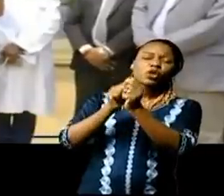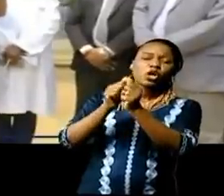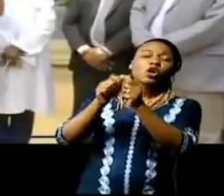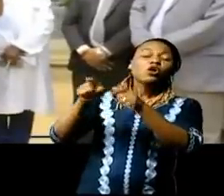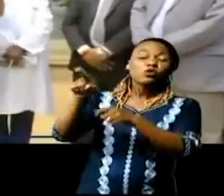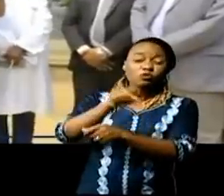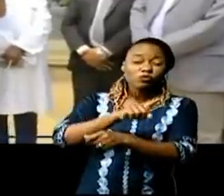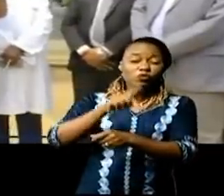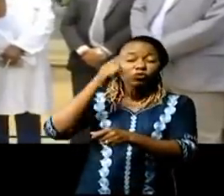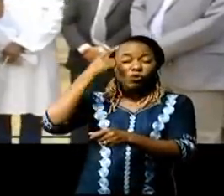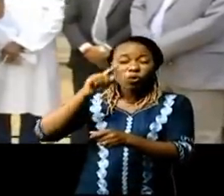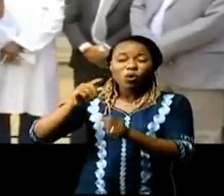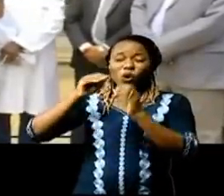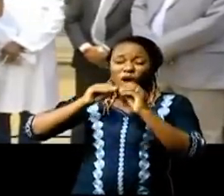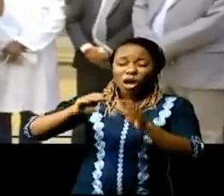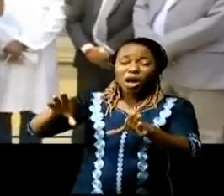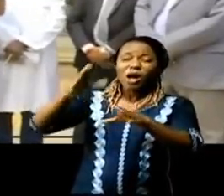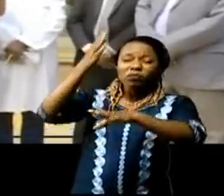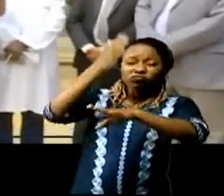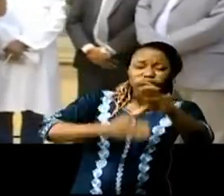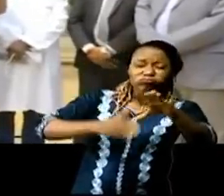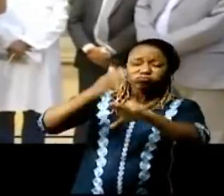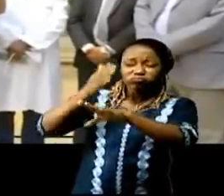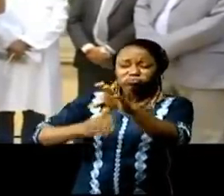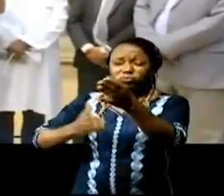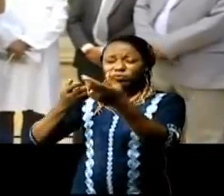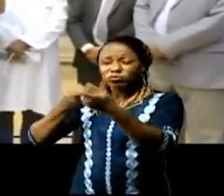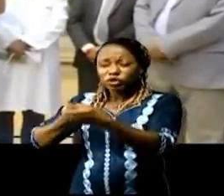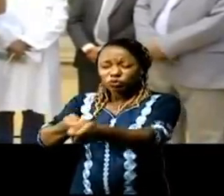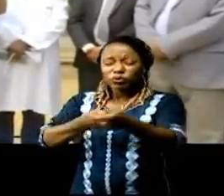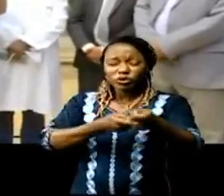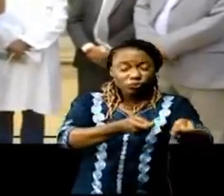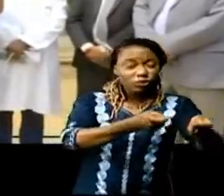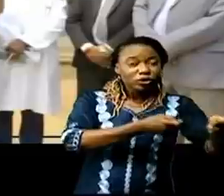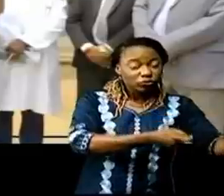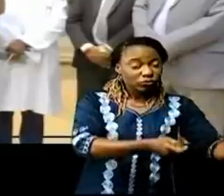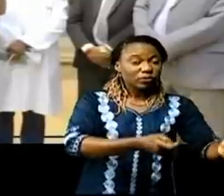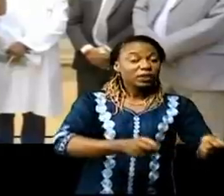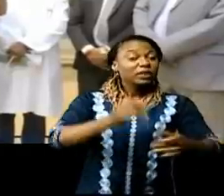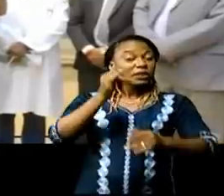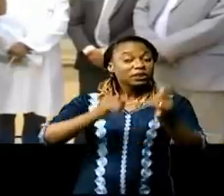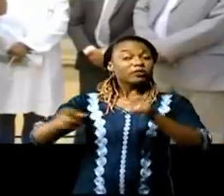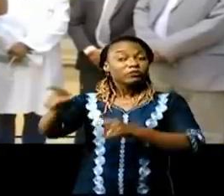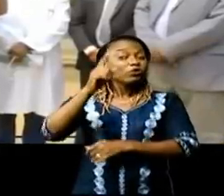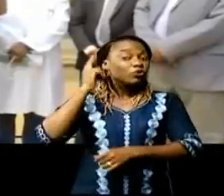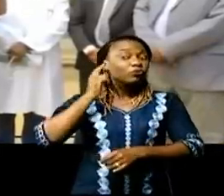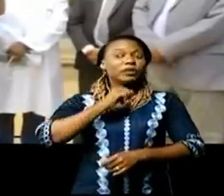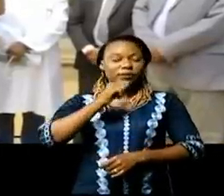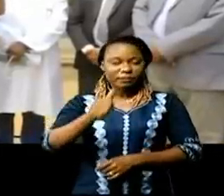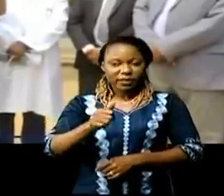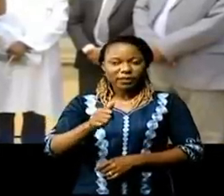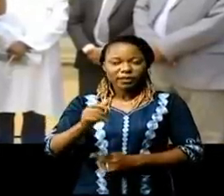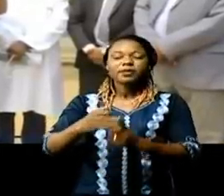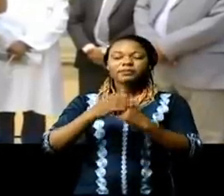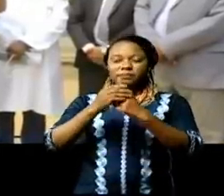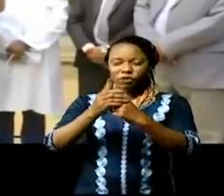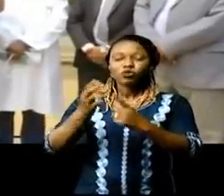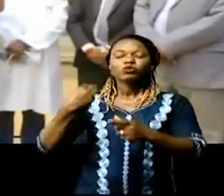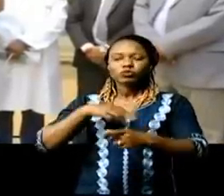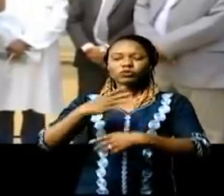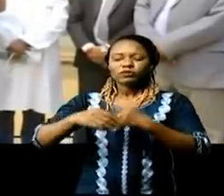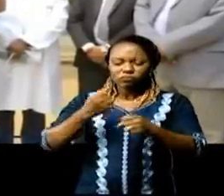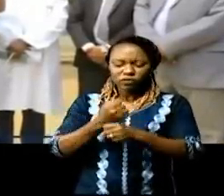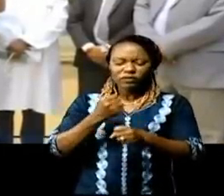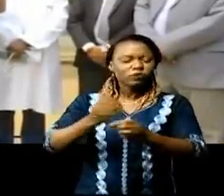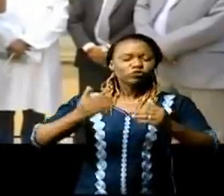que manipuler chaque jour pour qu'il y ait autant de morts. S'ils peuvent encore écouter, nous allons faire notre travail. Nous allons continuer à